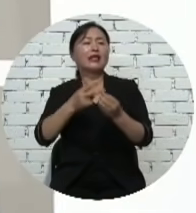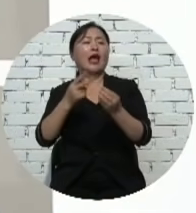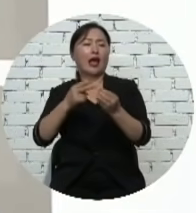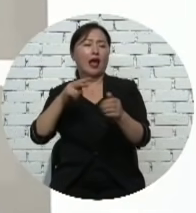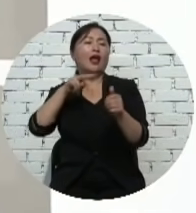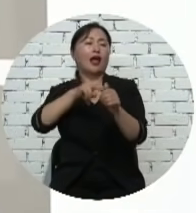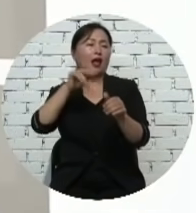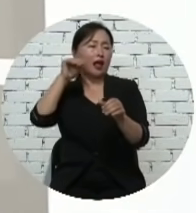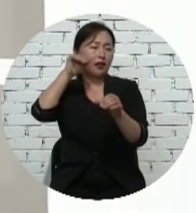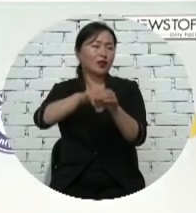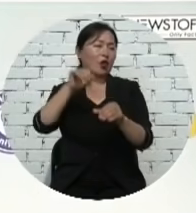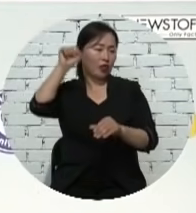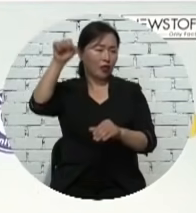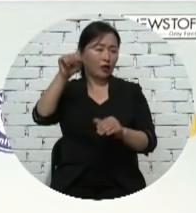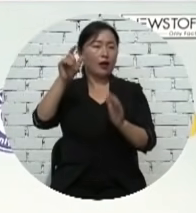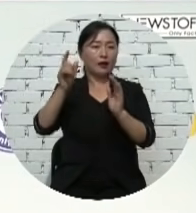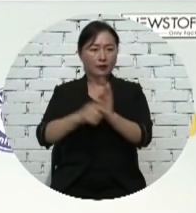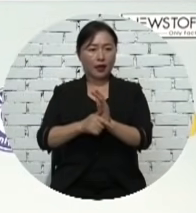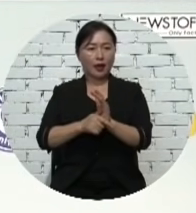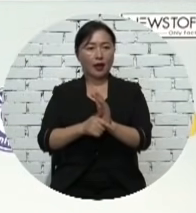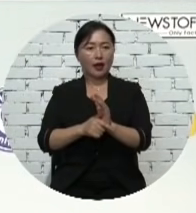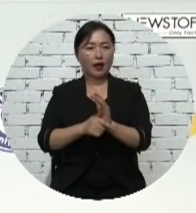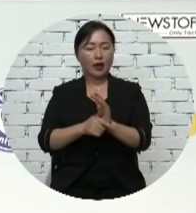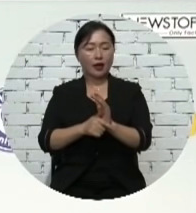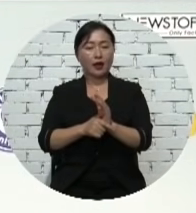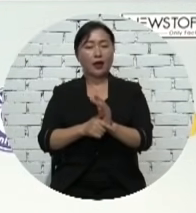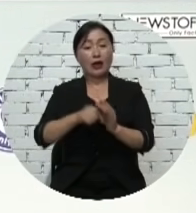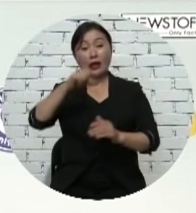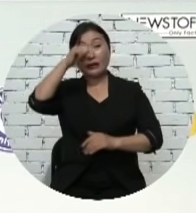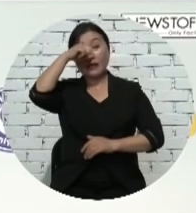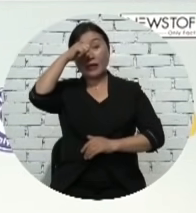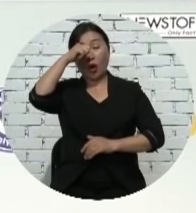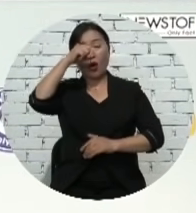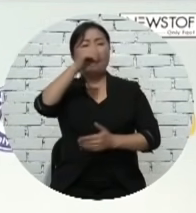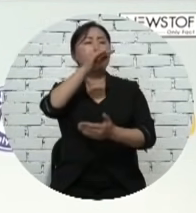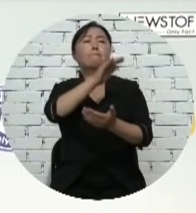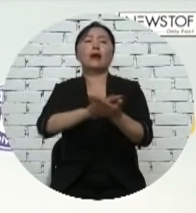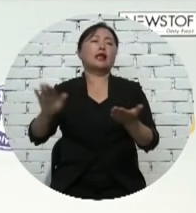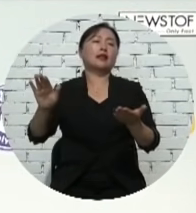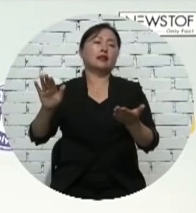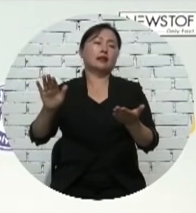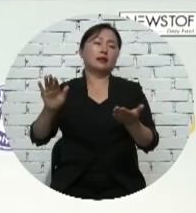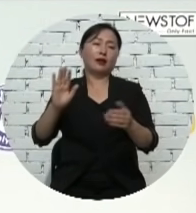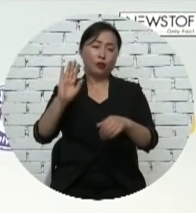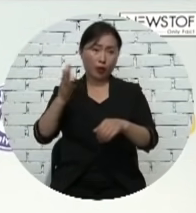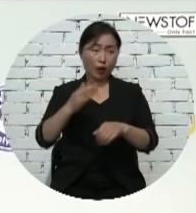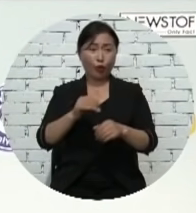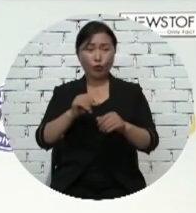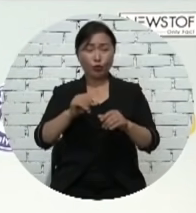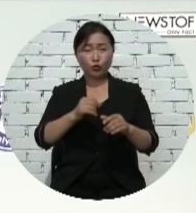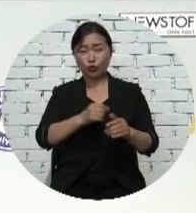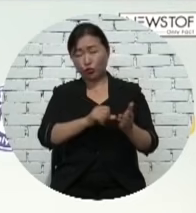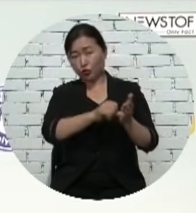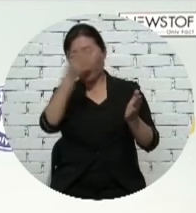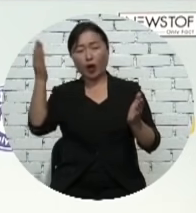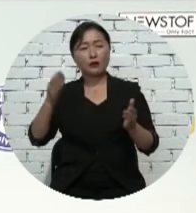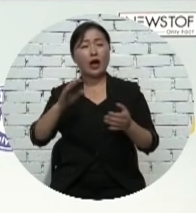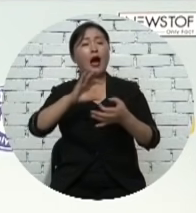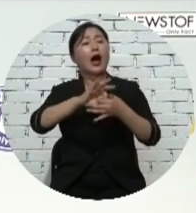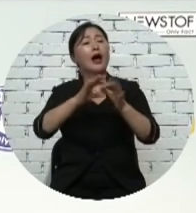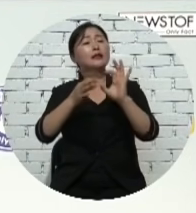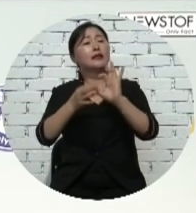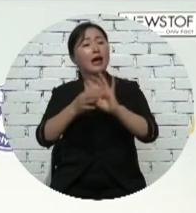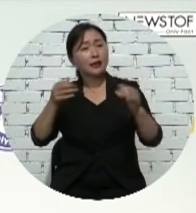예. 그런데 인천시장 재임하는 동안 인천시 재정을 파탄낸 걸로 굉장히 유명을 합니다. 그래서 인천 아시안게임으로 수천억 원 적자를